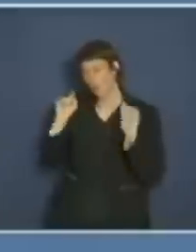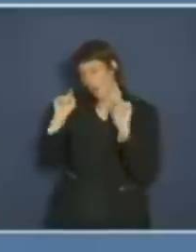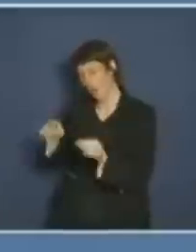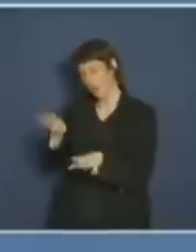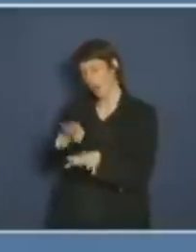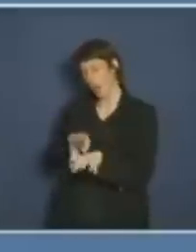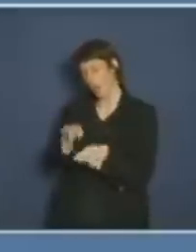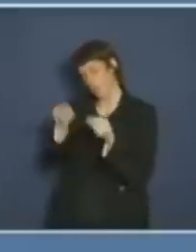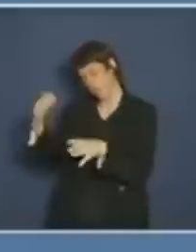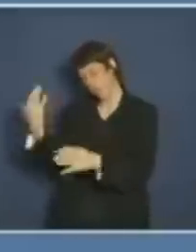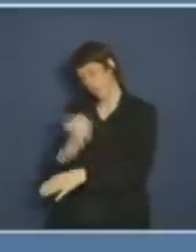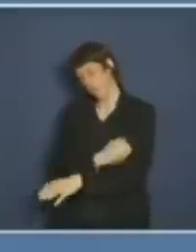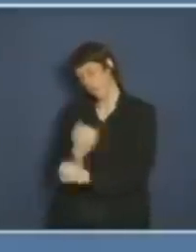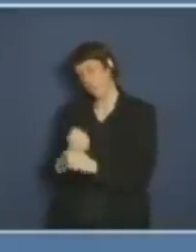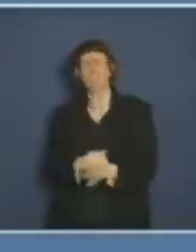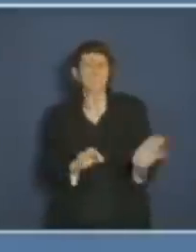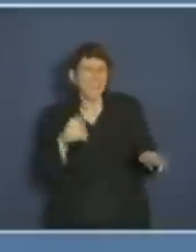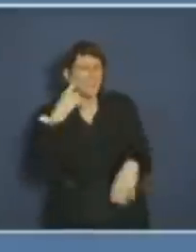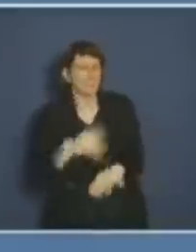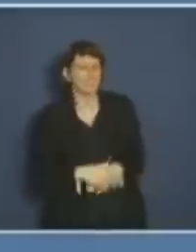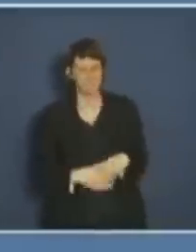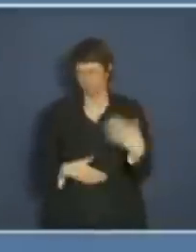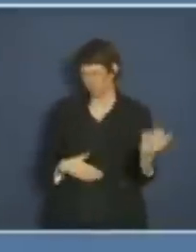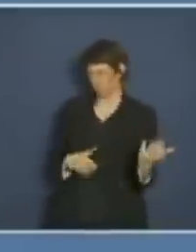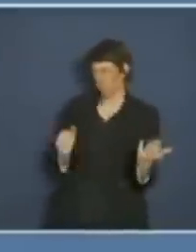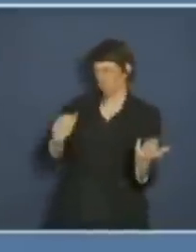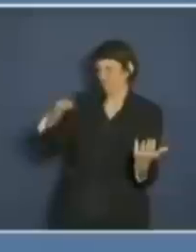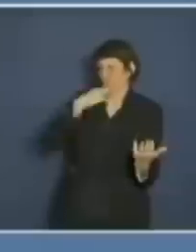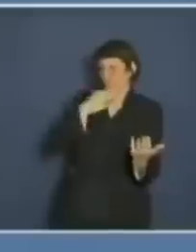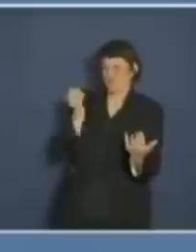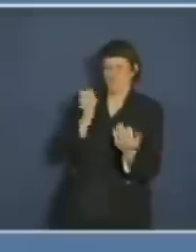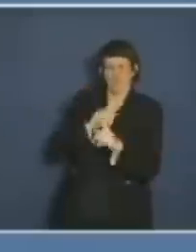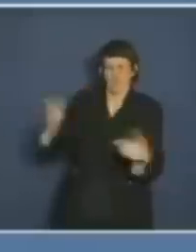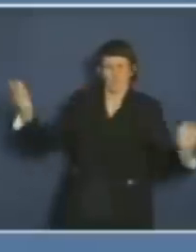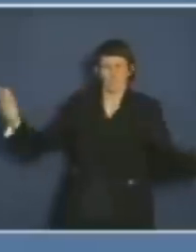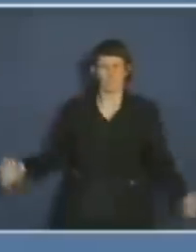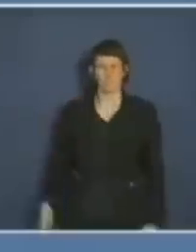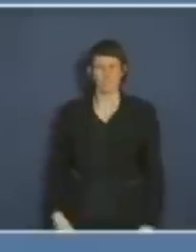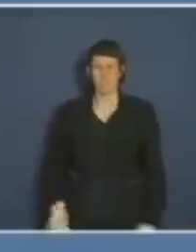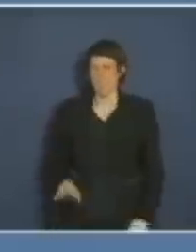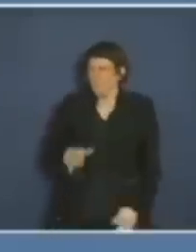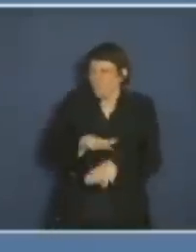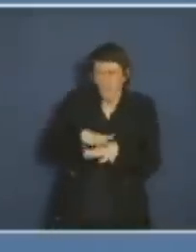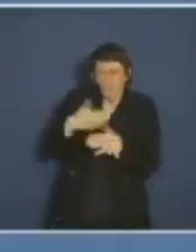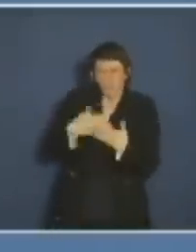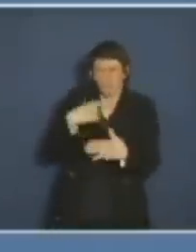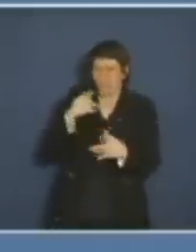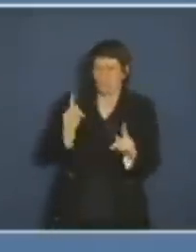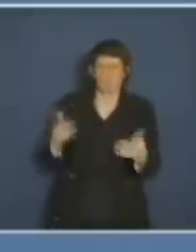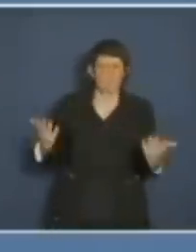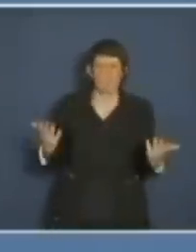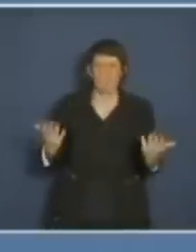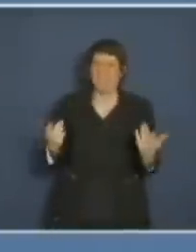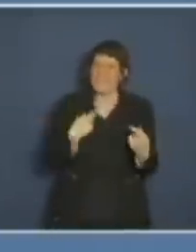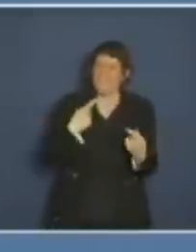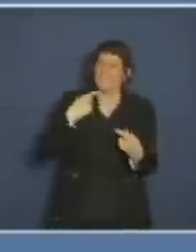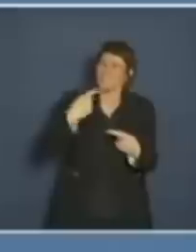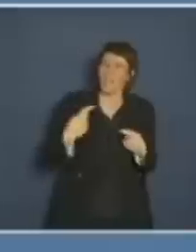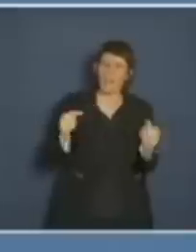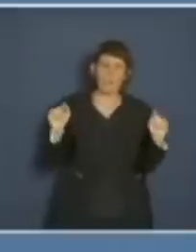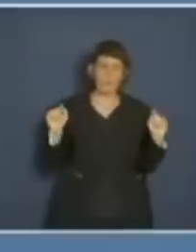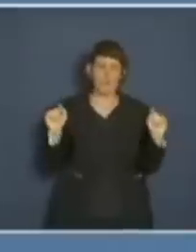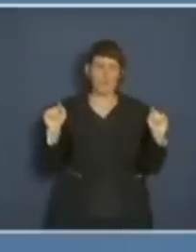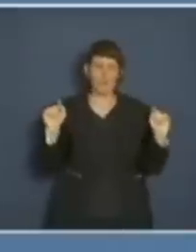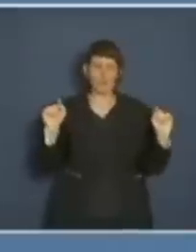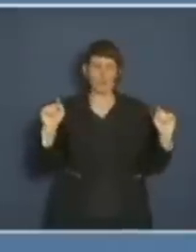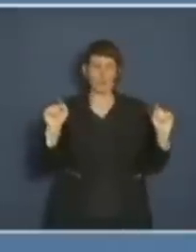nur in den Arztpraxen impfen. Aber ja, dann brauchen Sie doch die Frage nicht zu stellen. Entschuldigung, wenn ich das so sage. Aber wenn wir sagen, es geht um ein Nebeneinander, um